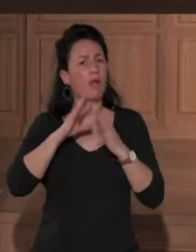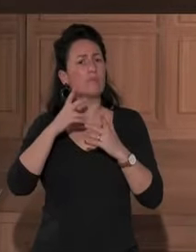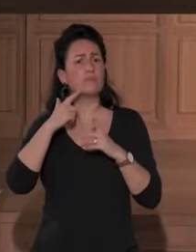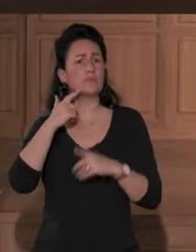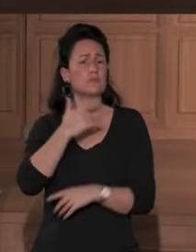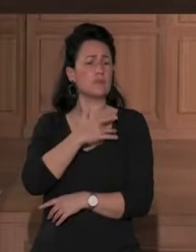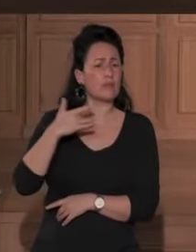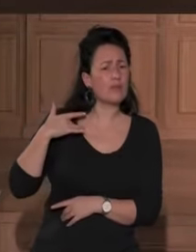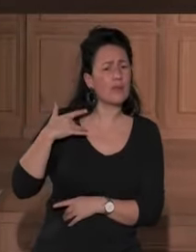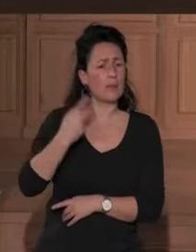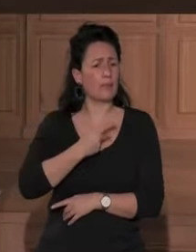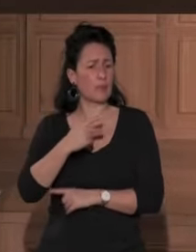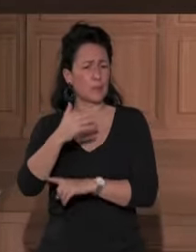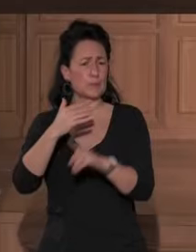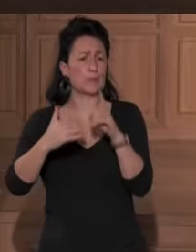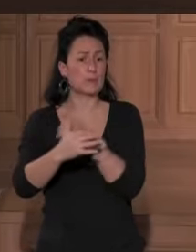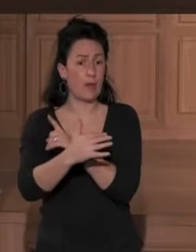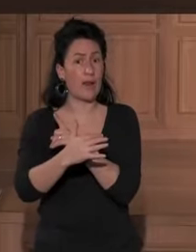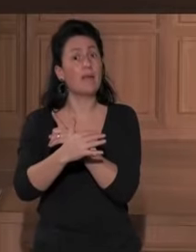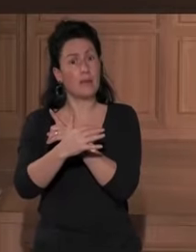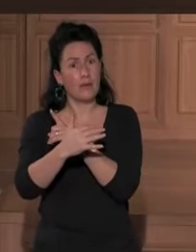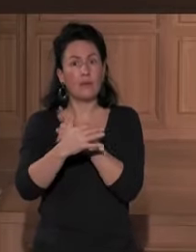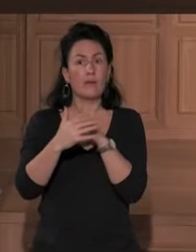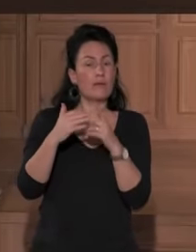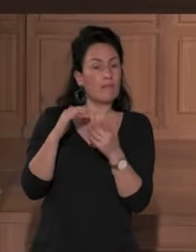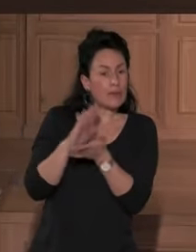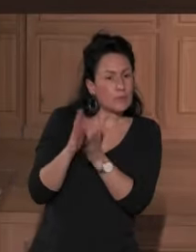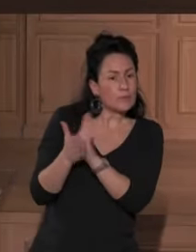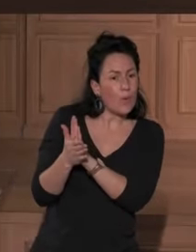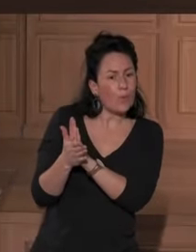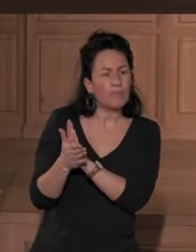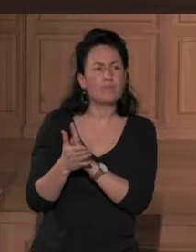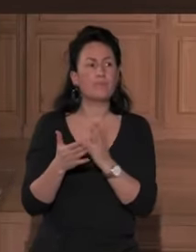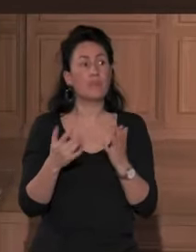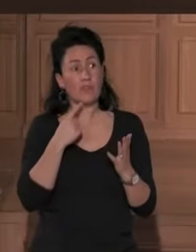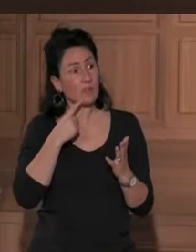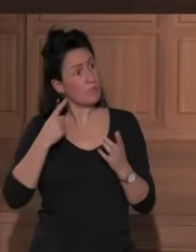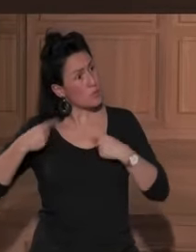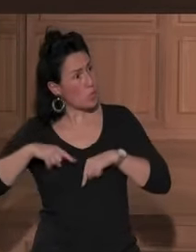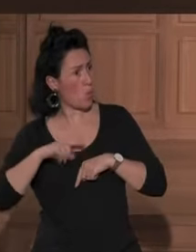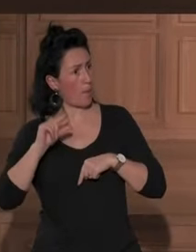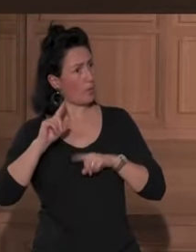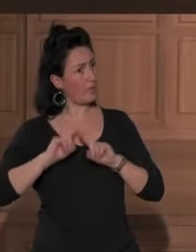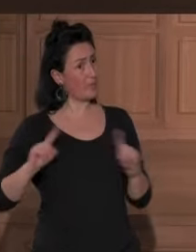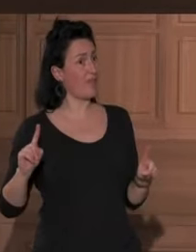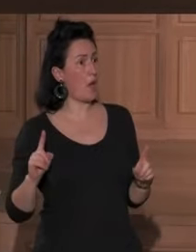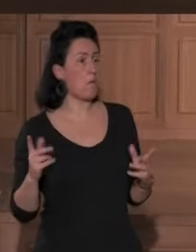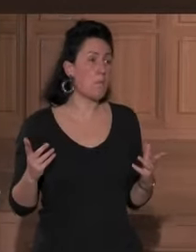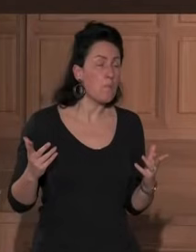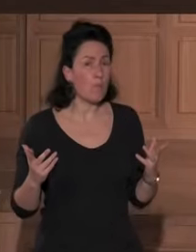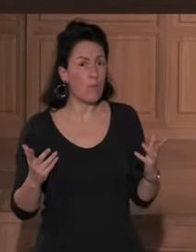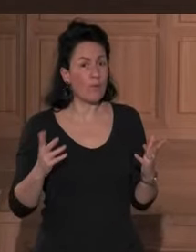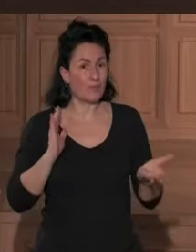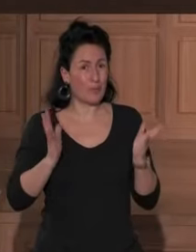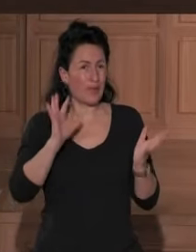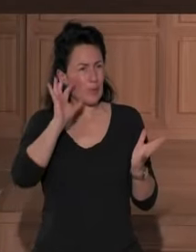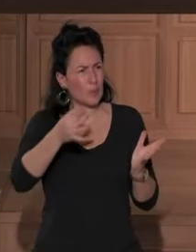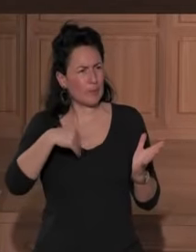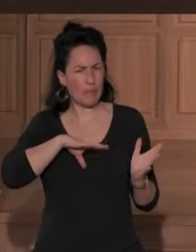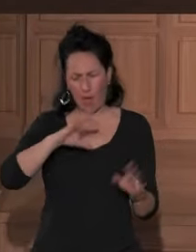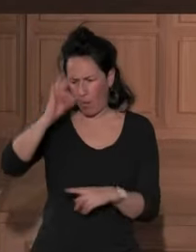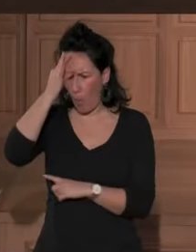médico-social et du monde associatif. Peut-être que le à part, si on veut dire pourquoi on est à part, c'est peut-être qu'on prend des risques,